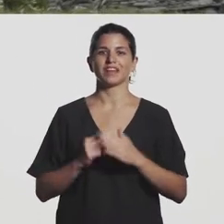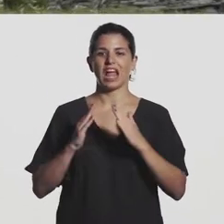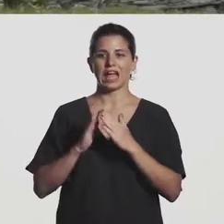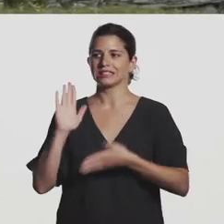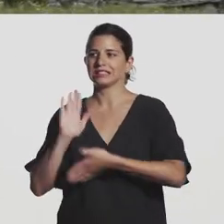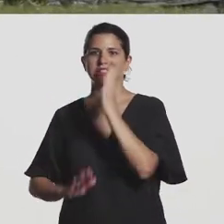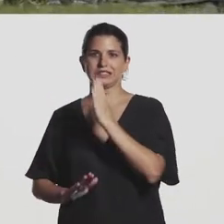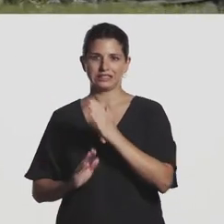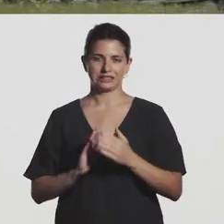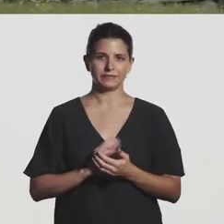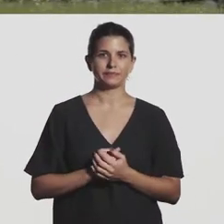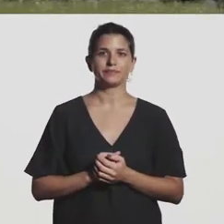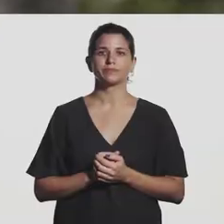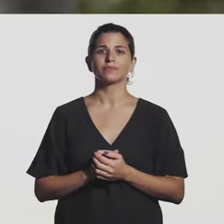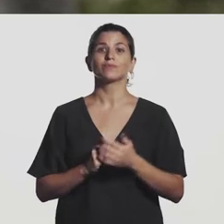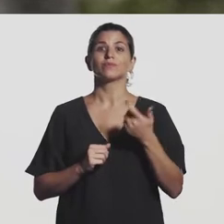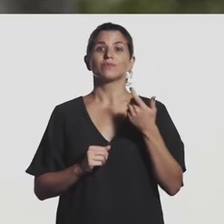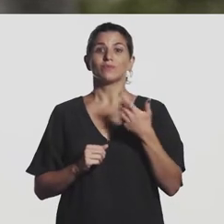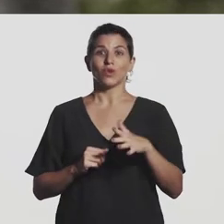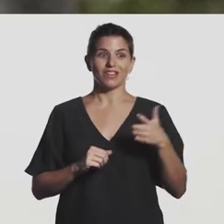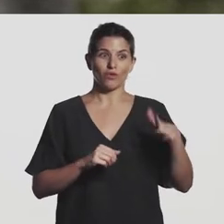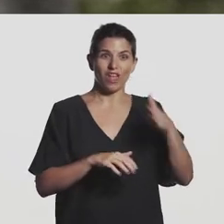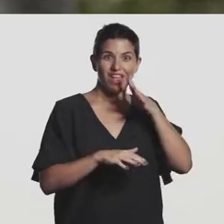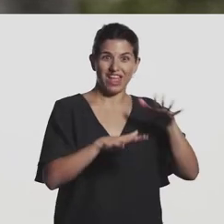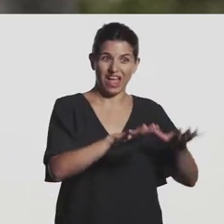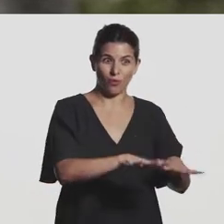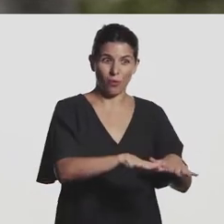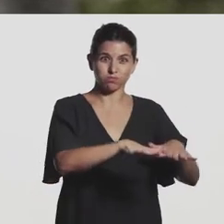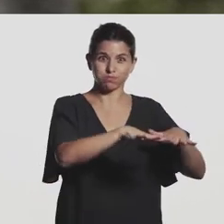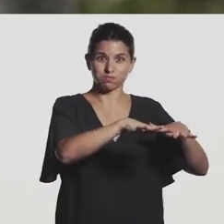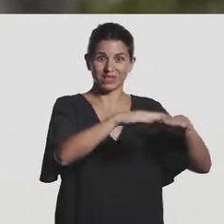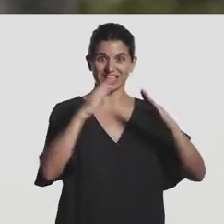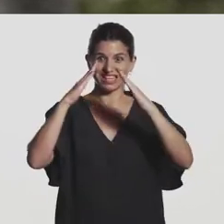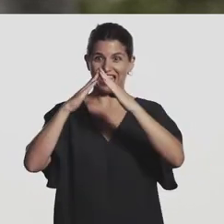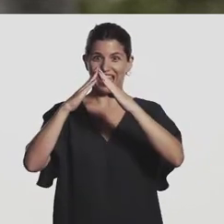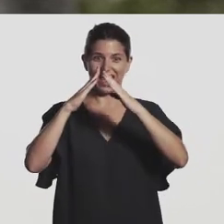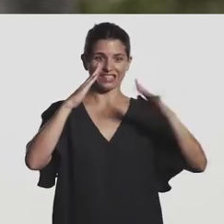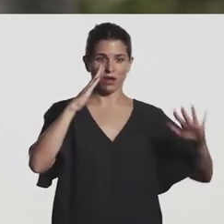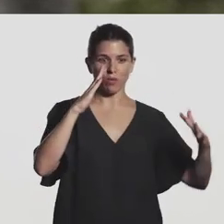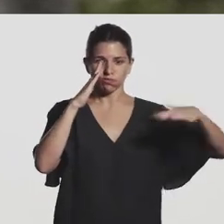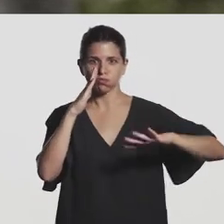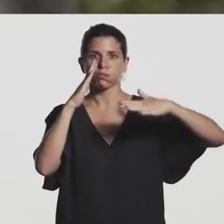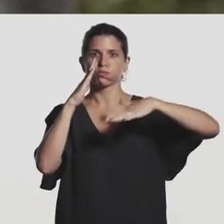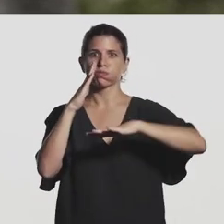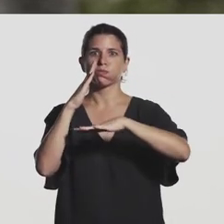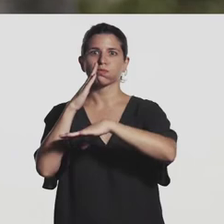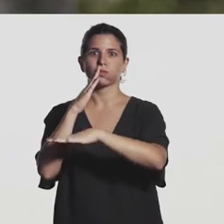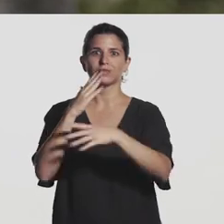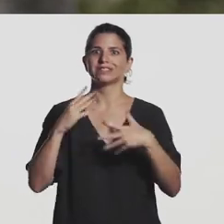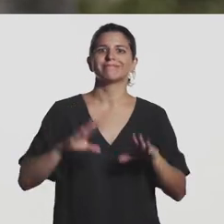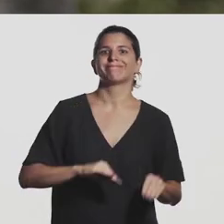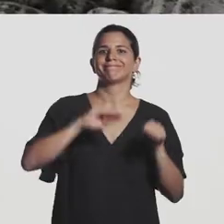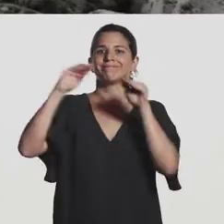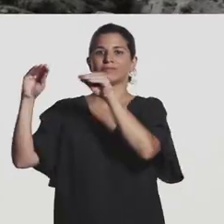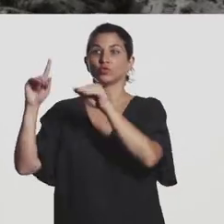siamo allontanate dalla casa, perché cominciava ad arrivare acqua anche dentro nella casa, e quindi